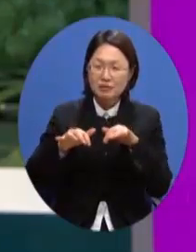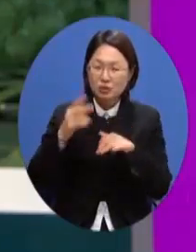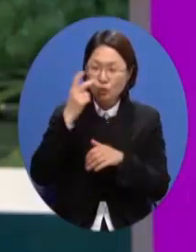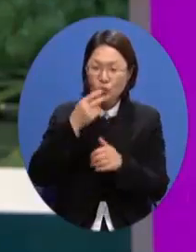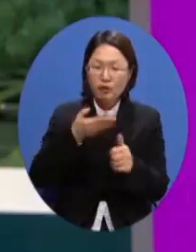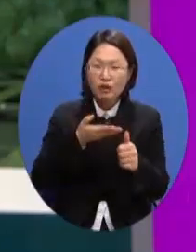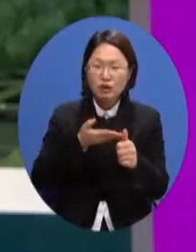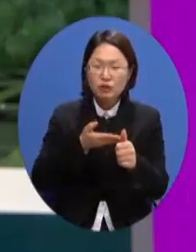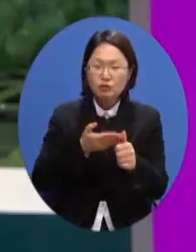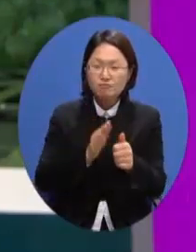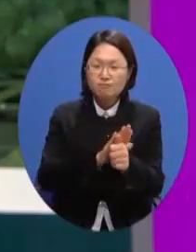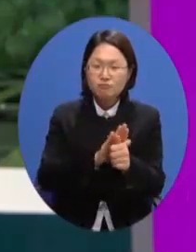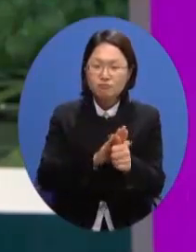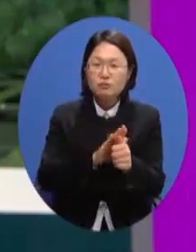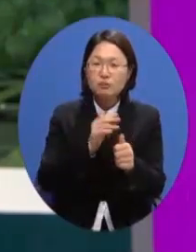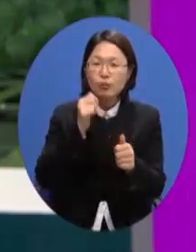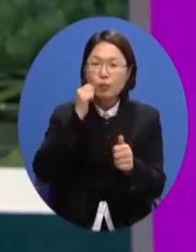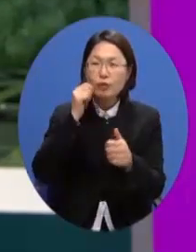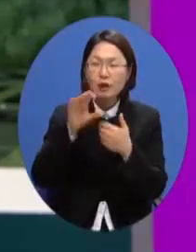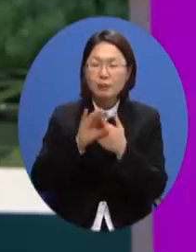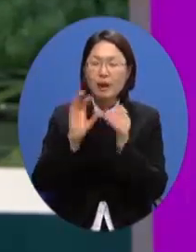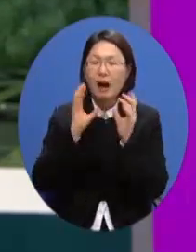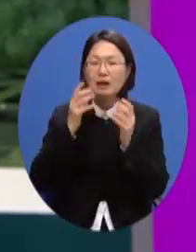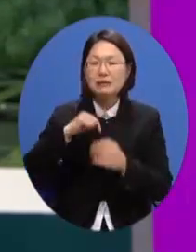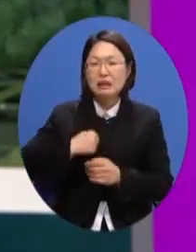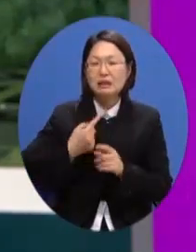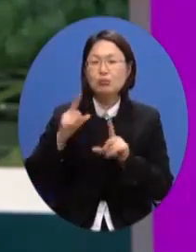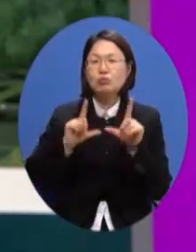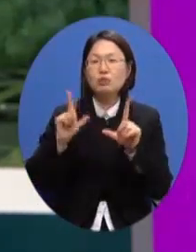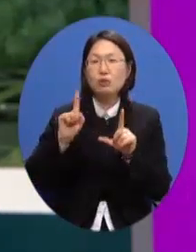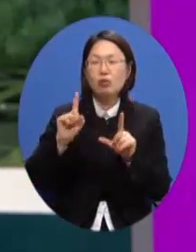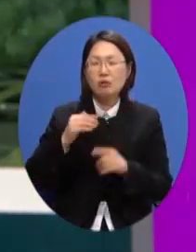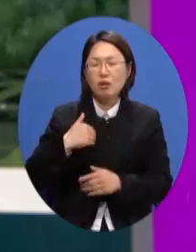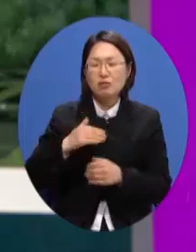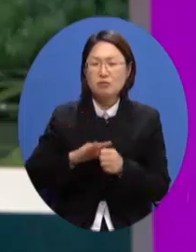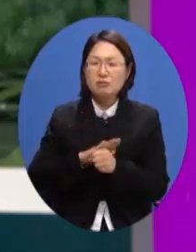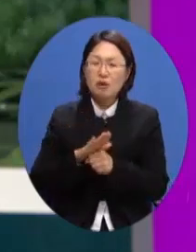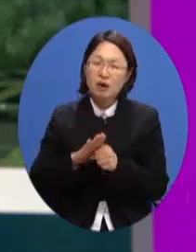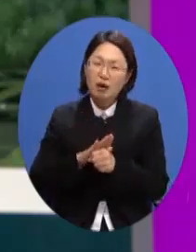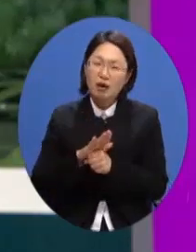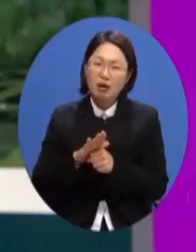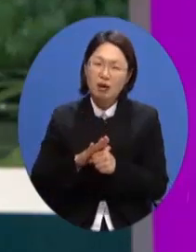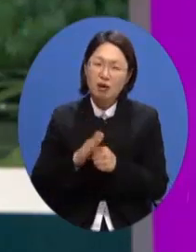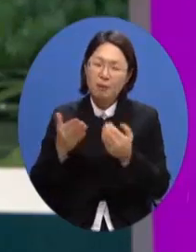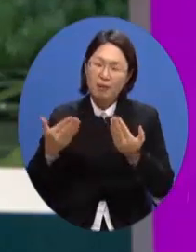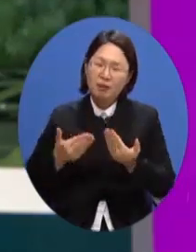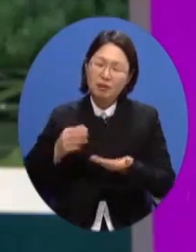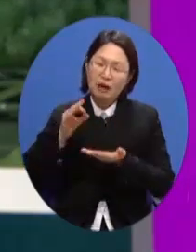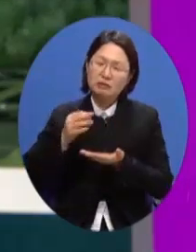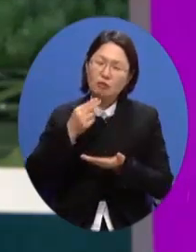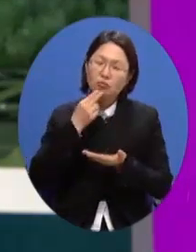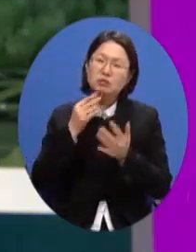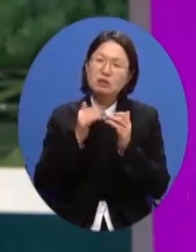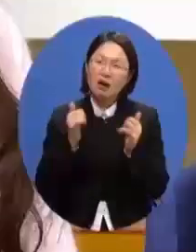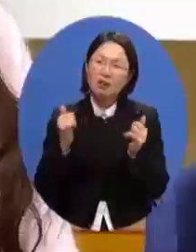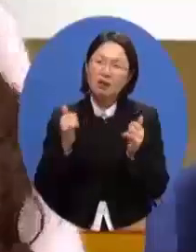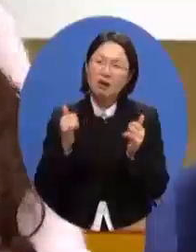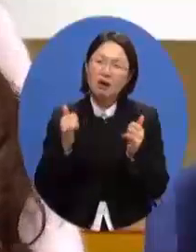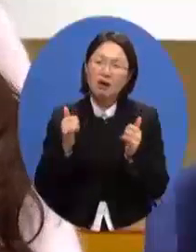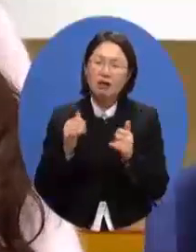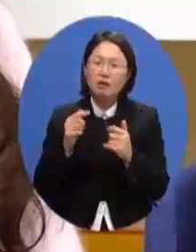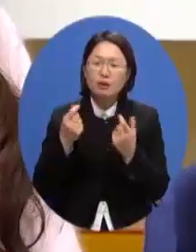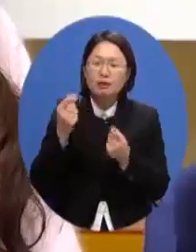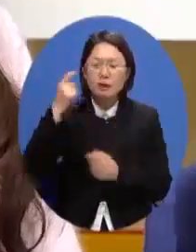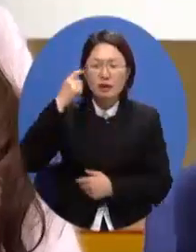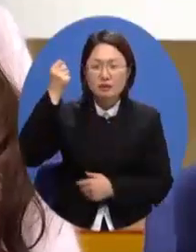됐을 때 아이의 자기 모델은 나는 사랑과 돌봄을 받을 만한 가치가 없는 사람이야. 또